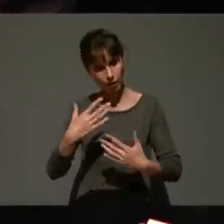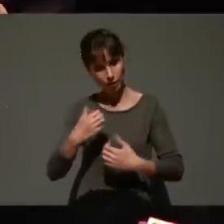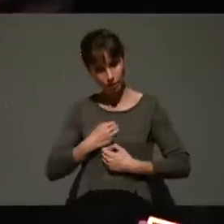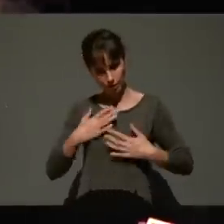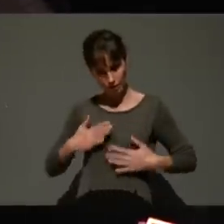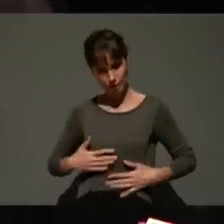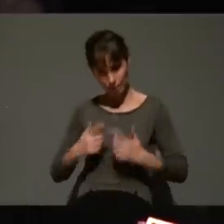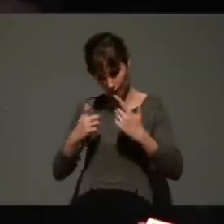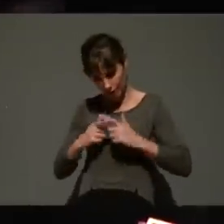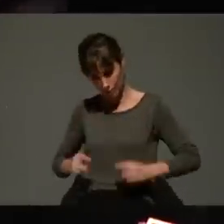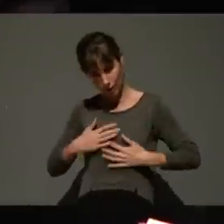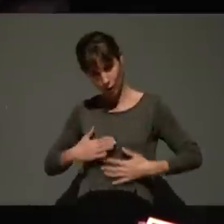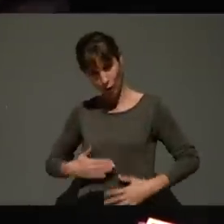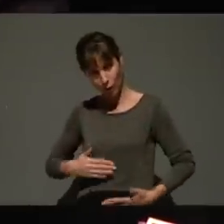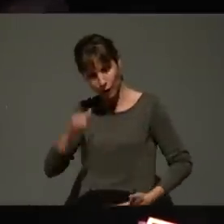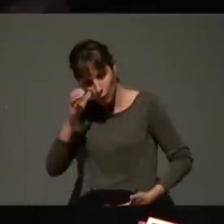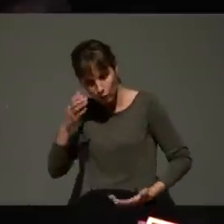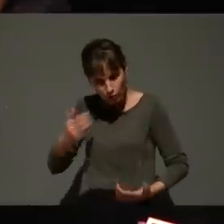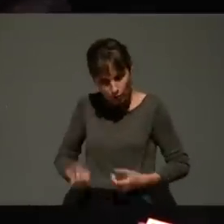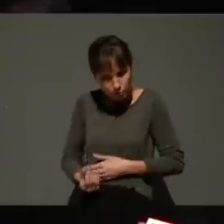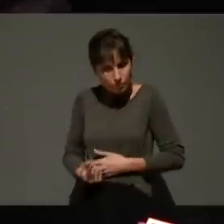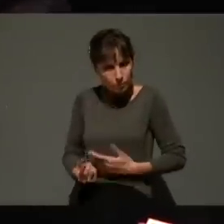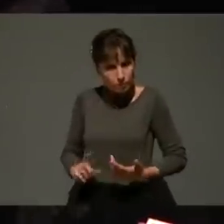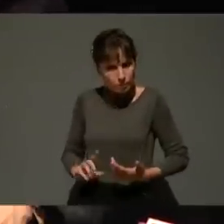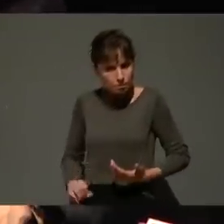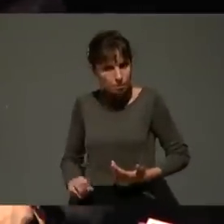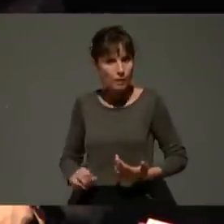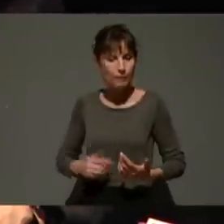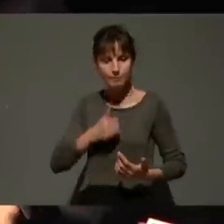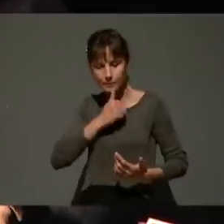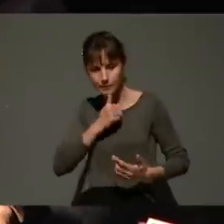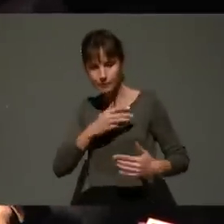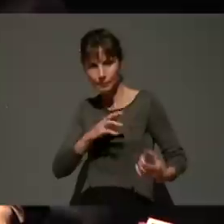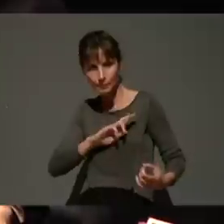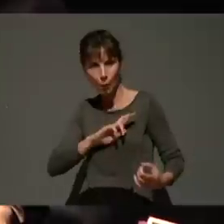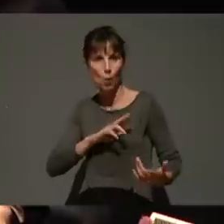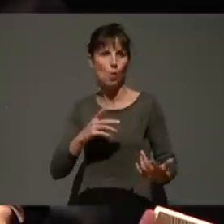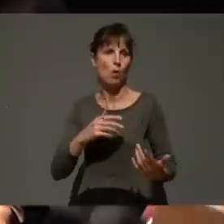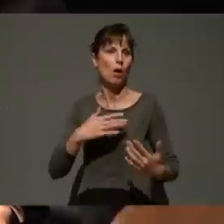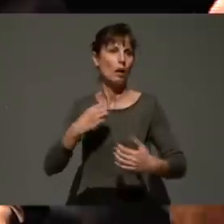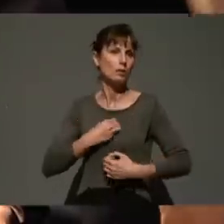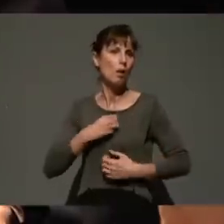aussi des signes quand il y a une réapparition des douleurs, dans la majorité des cas, on arrive à régler le problème.